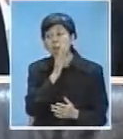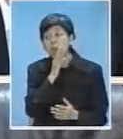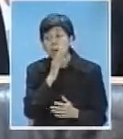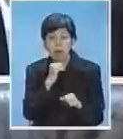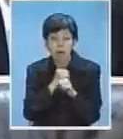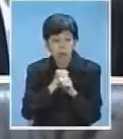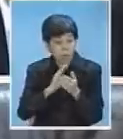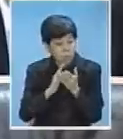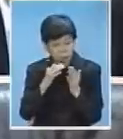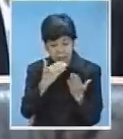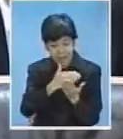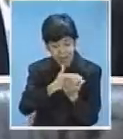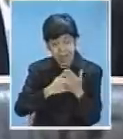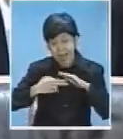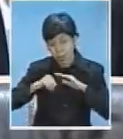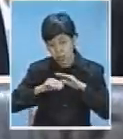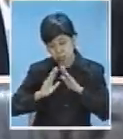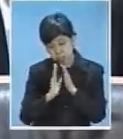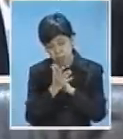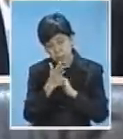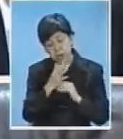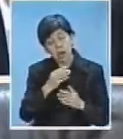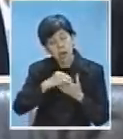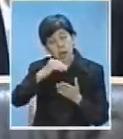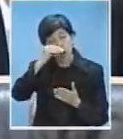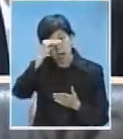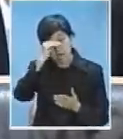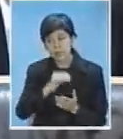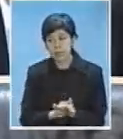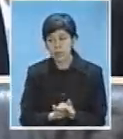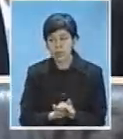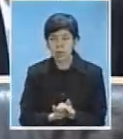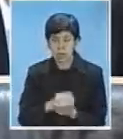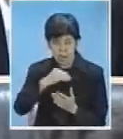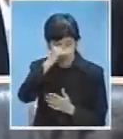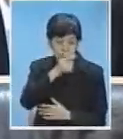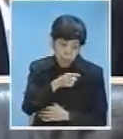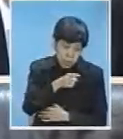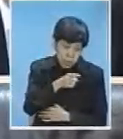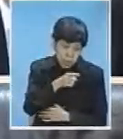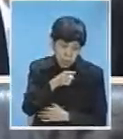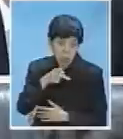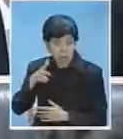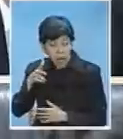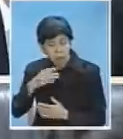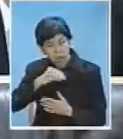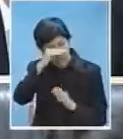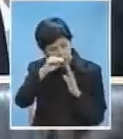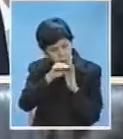ไม่มีการเปลี่ยนแปลงหลักสูตรทำไมนักเรียนระดับป.1 ถึงป.3 ต้องเรียน8สาระวิชา